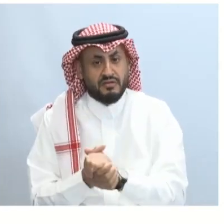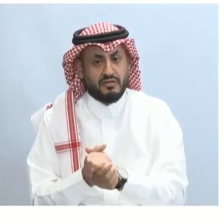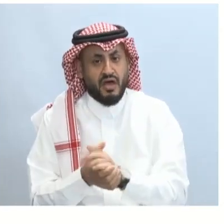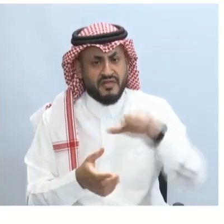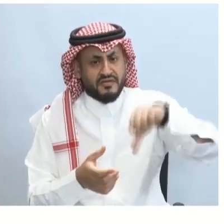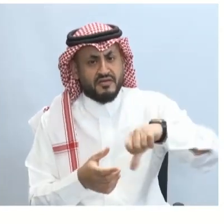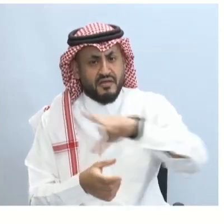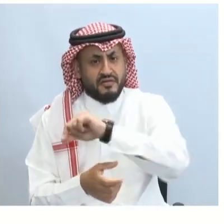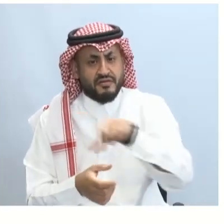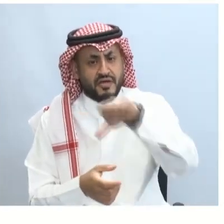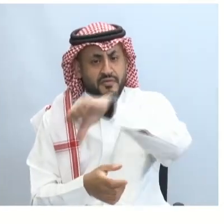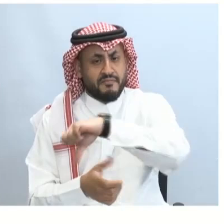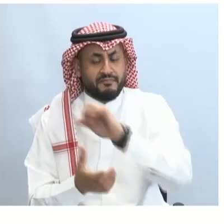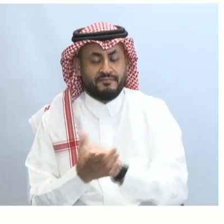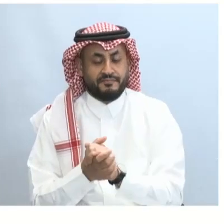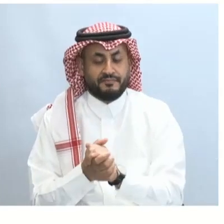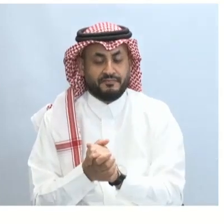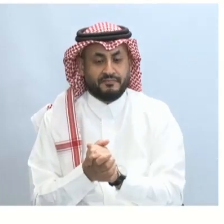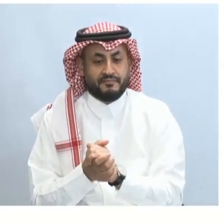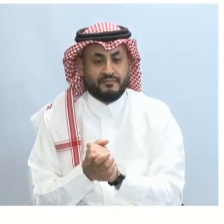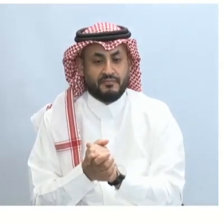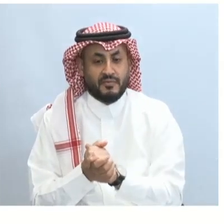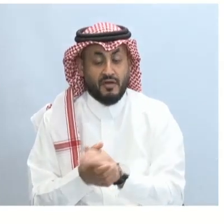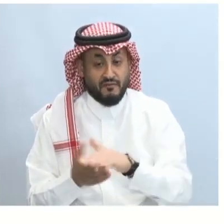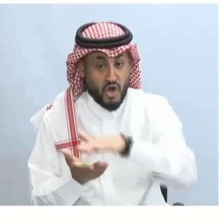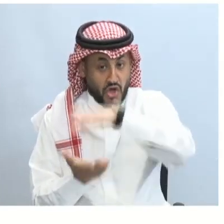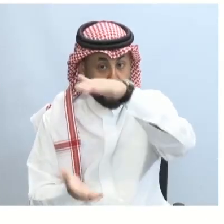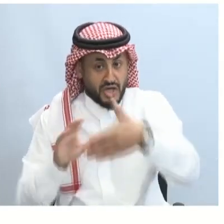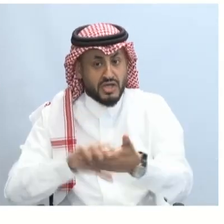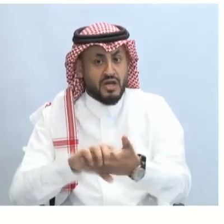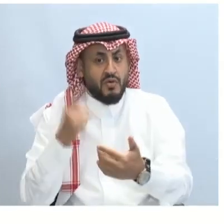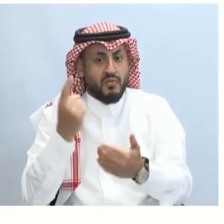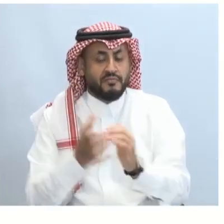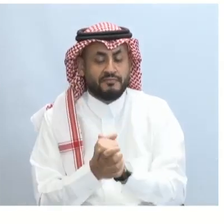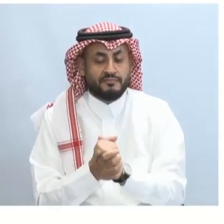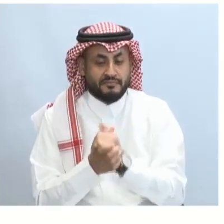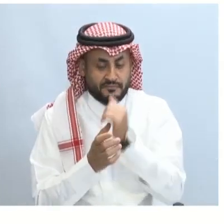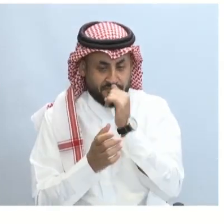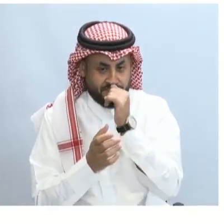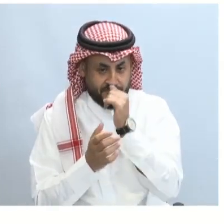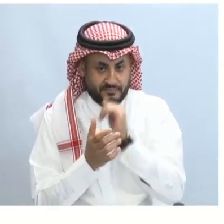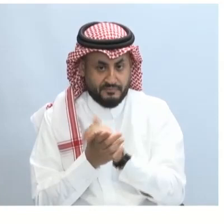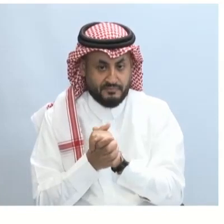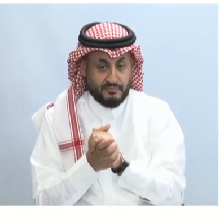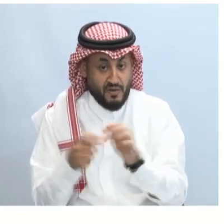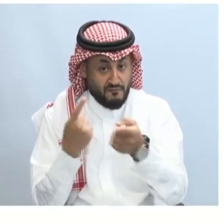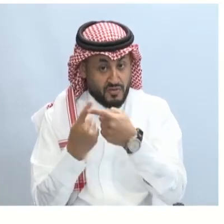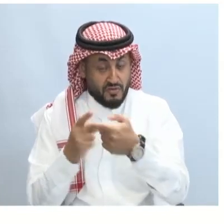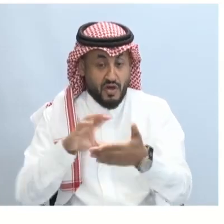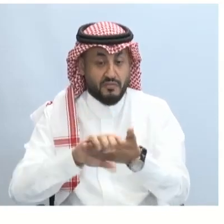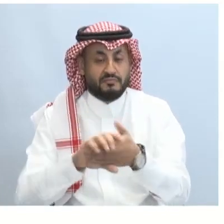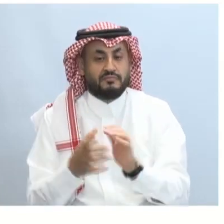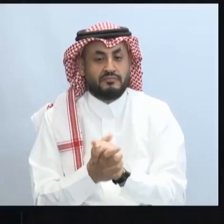باساءه وانه يريد ان الكبير يسلم على يريد ان هذا الرجل يسلم عليه وهواء